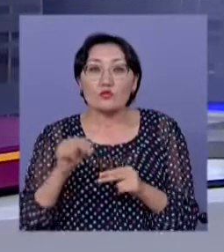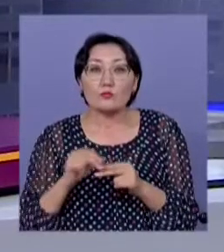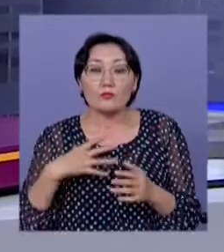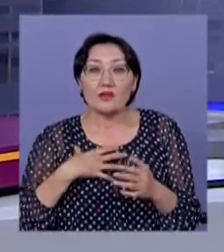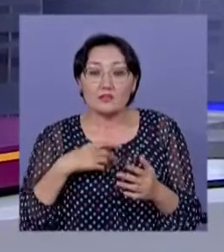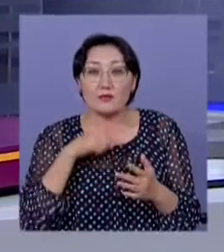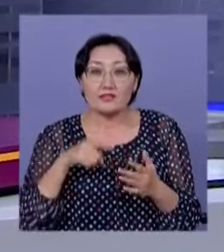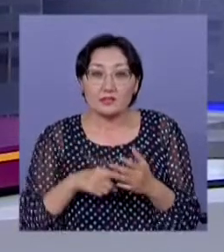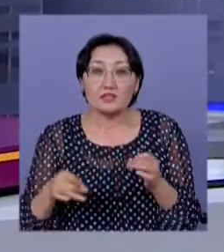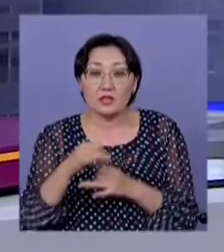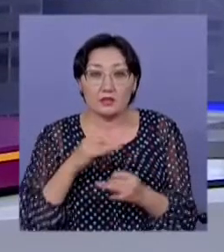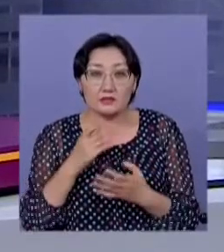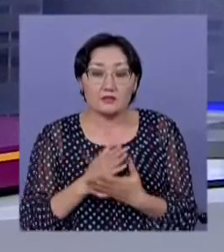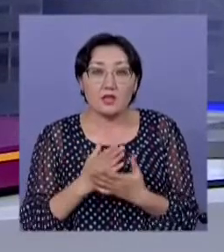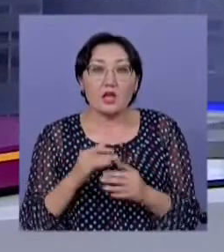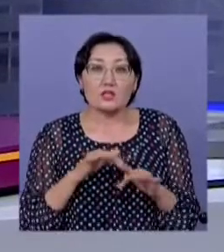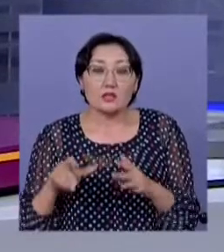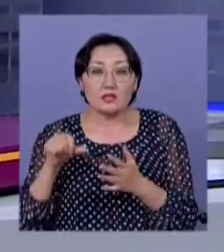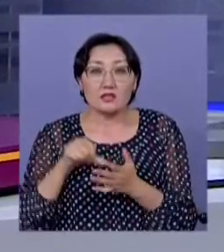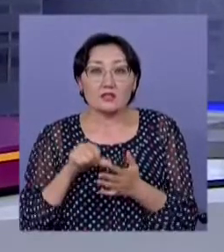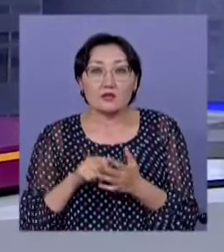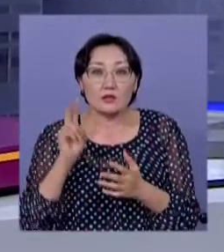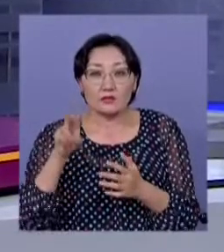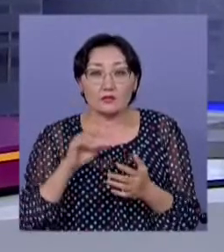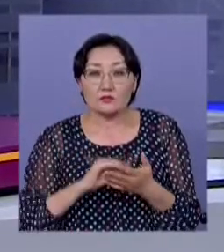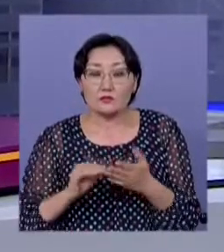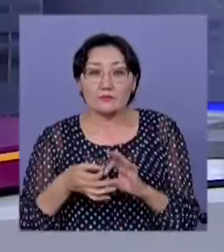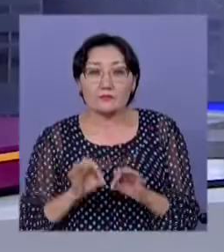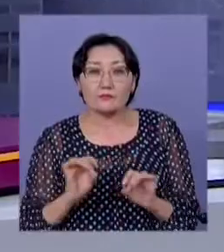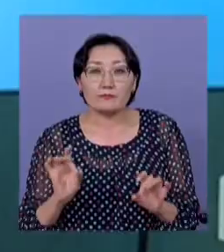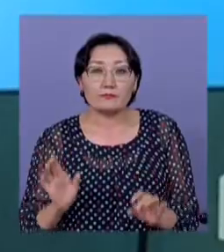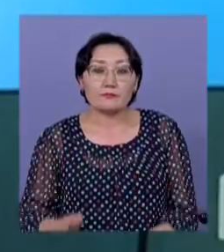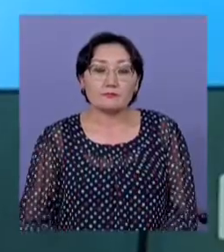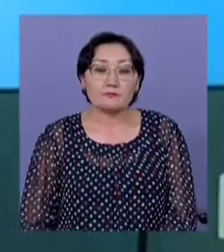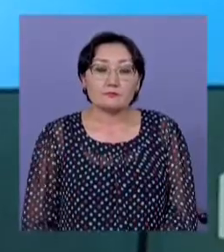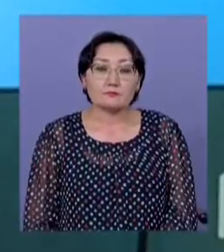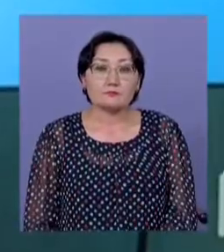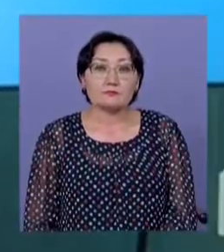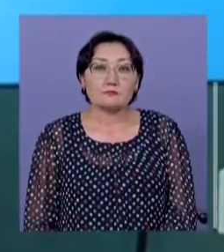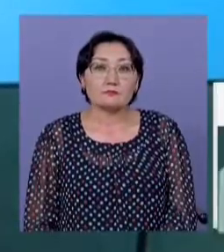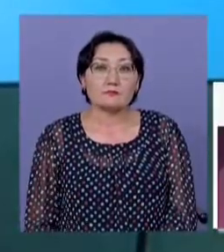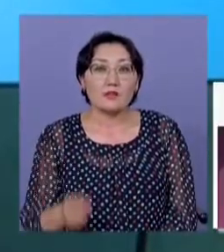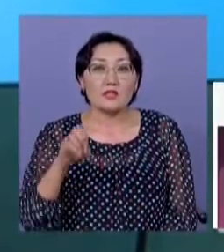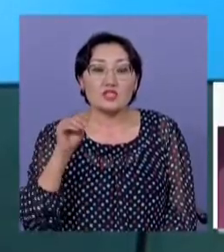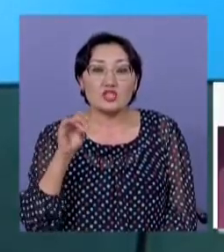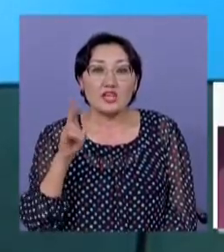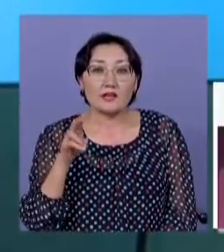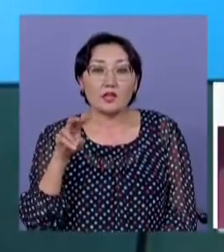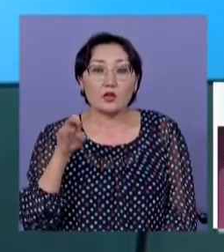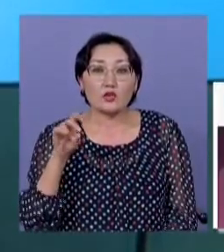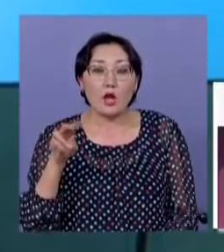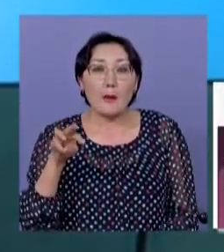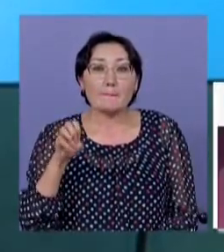өзекті мәселелерін талқылады. Шараға қатысып қайтқан тілшіміз тарқатсын. Джек Лондонның Мексика